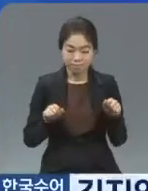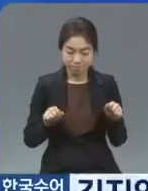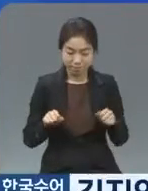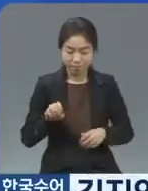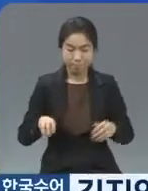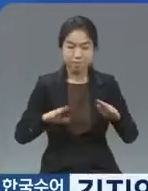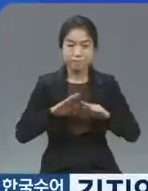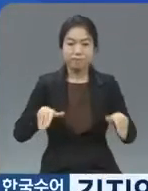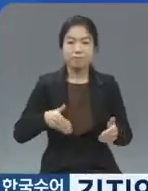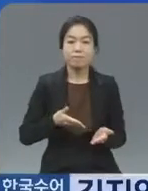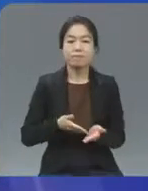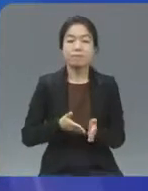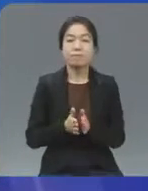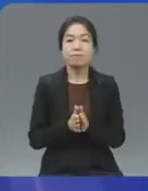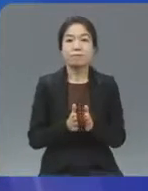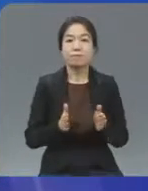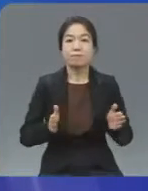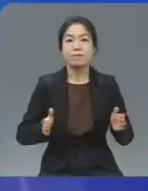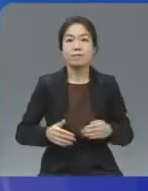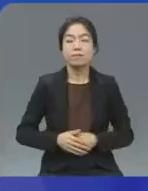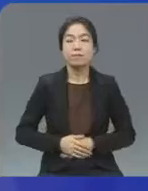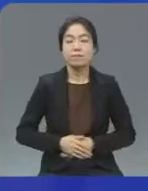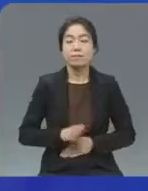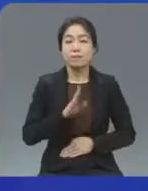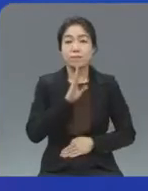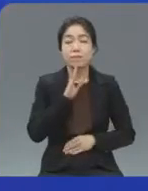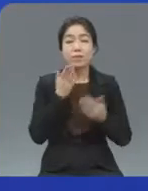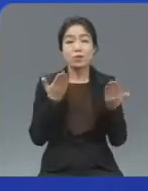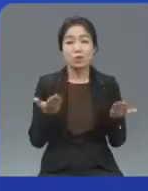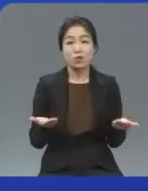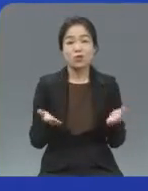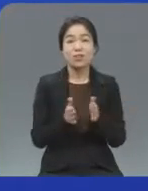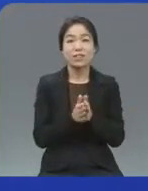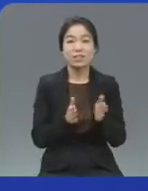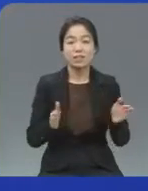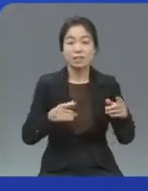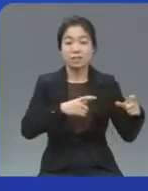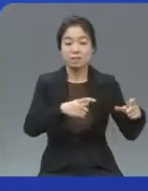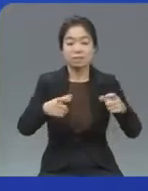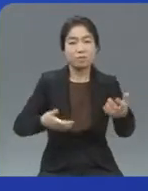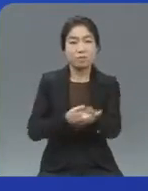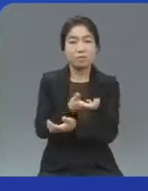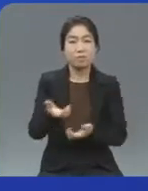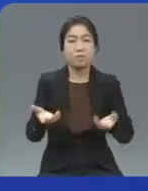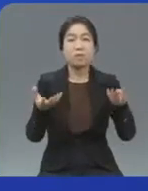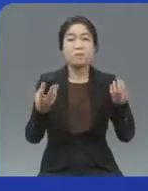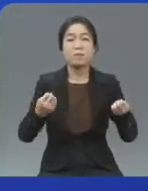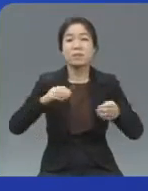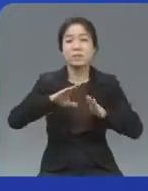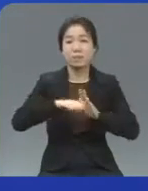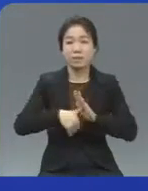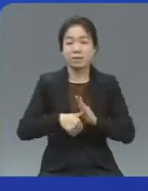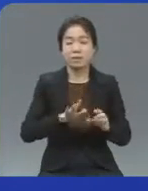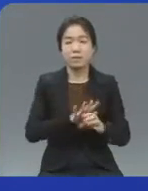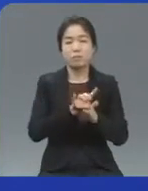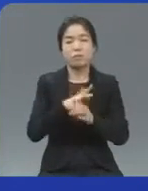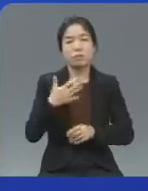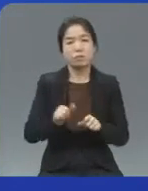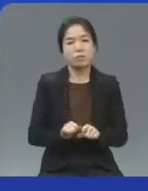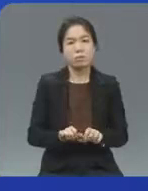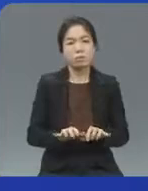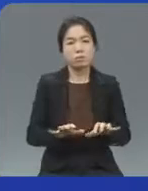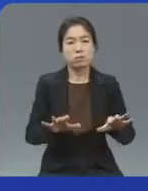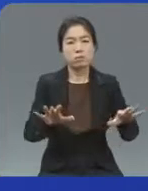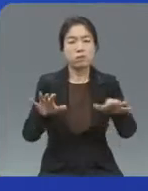안녕하십니까? 광주 전남권 뉴스입니다. 본격적인 휴가철을 맞아 지역 간 이동이 많아지는 시기인데요. 코로나19의